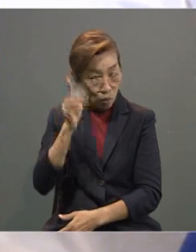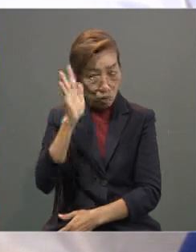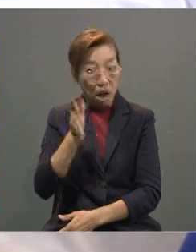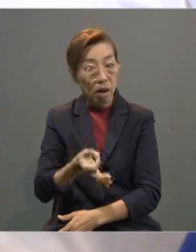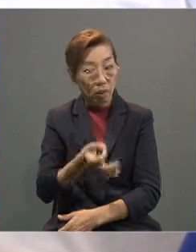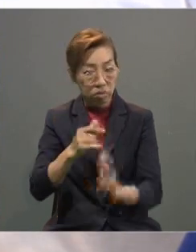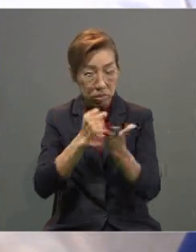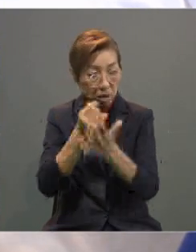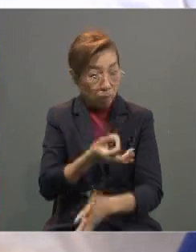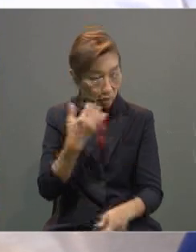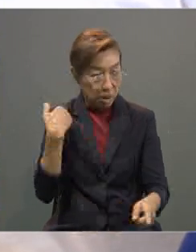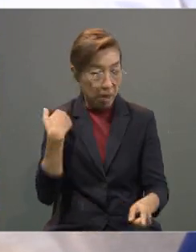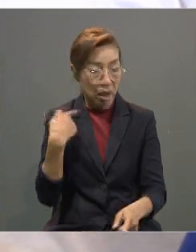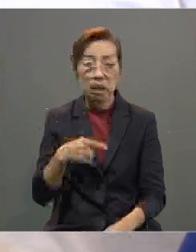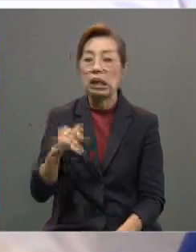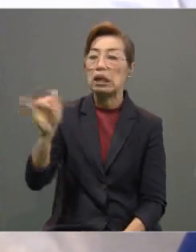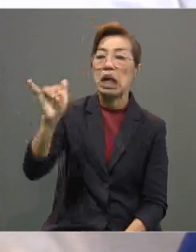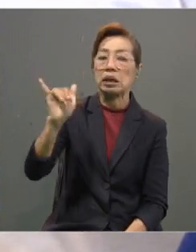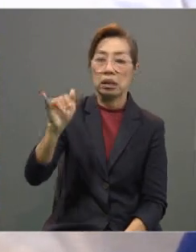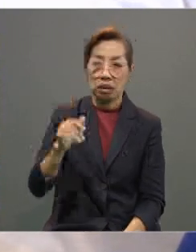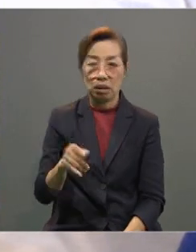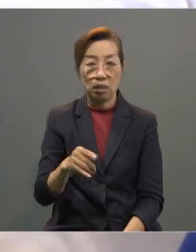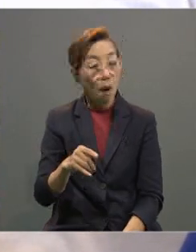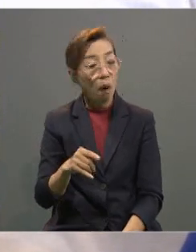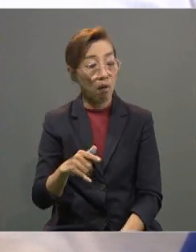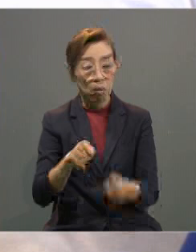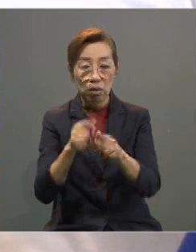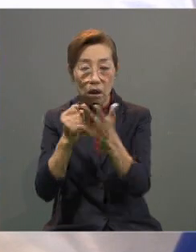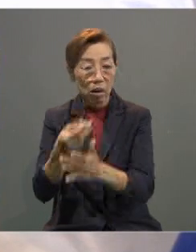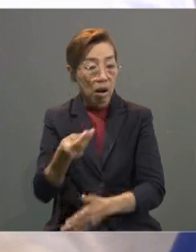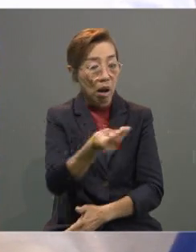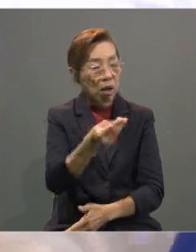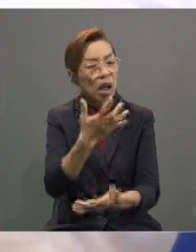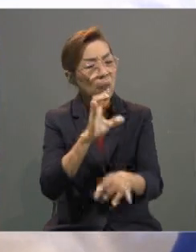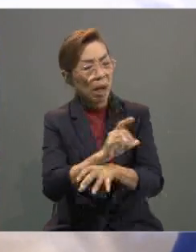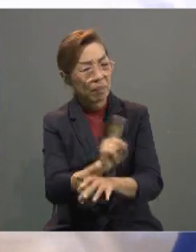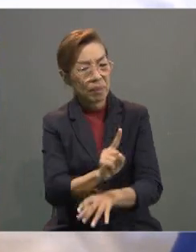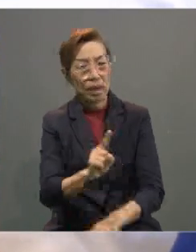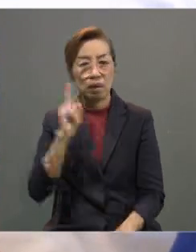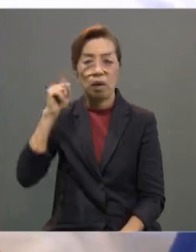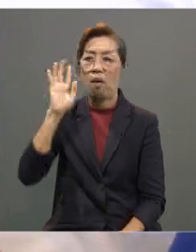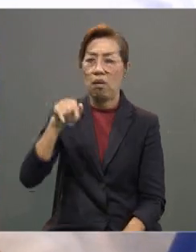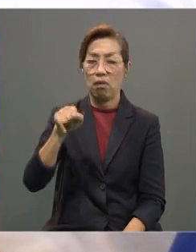ไหม ยังค่ะ ยังแล้วให้เขามาครับเราอย่างไร ก็คือ